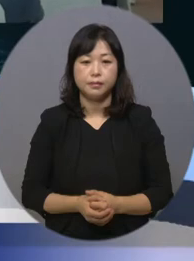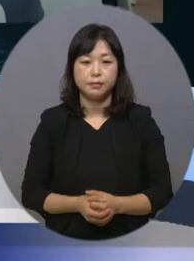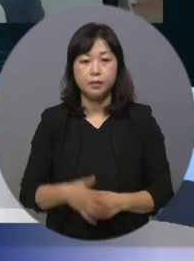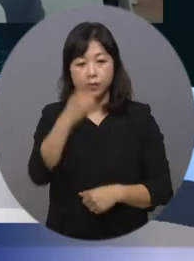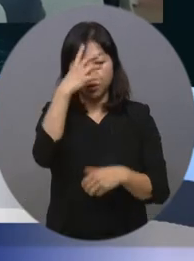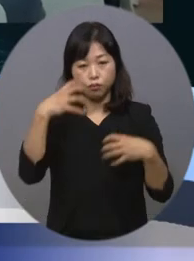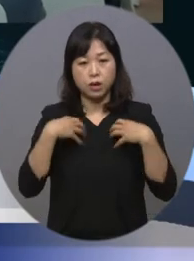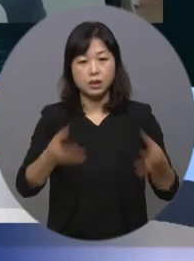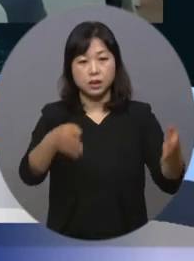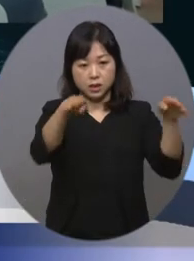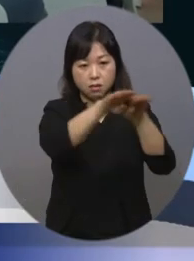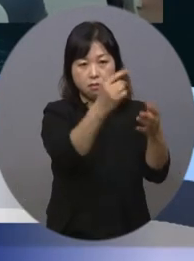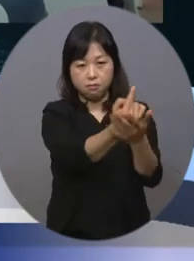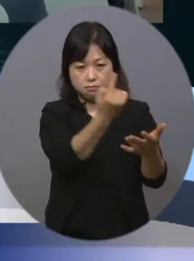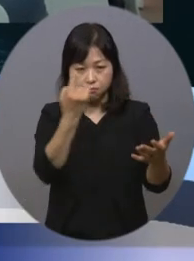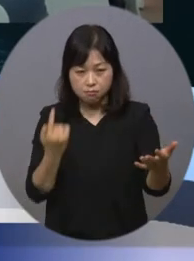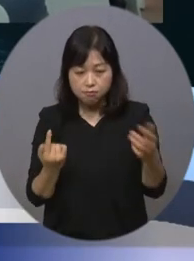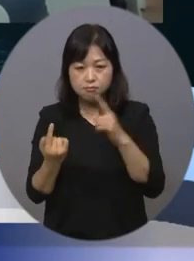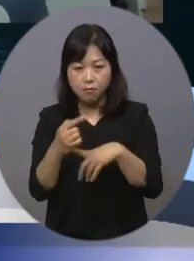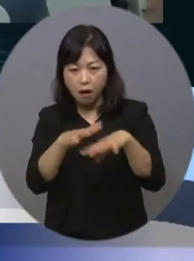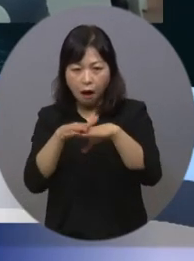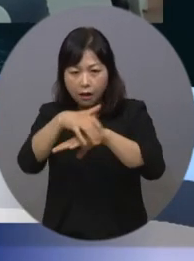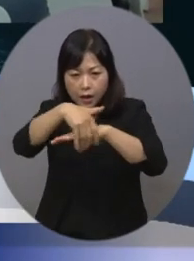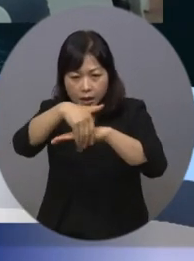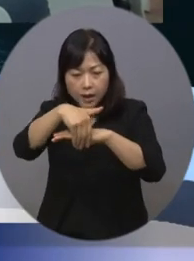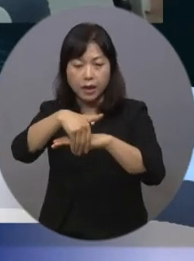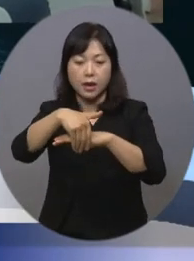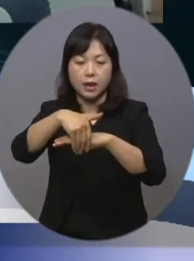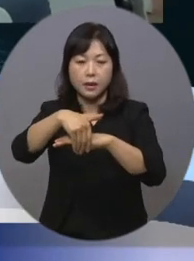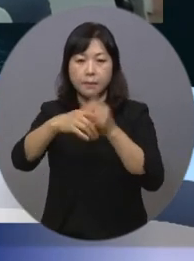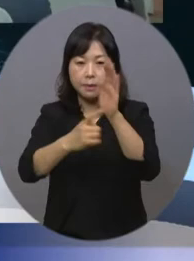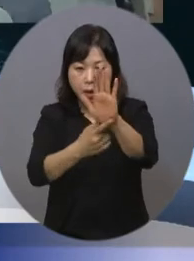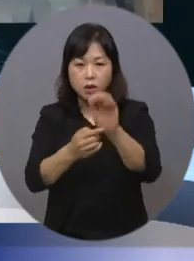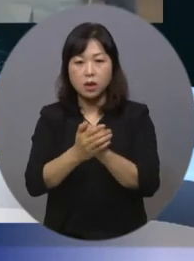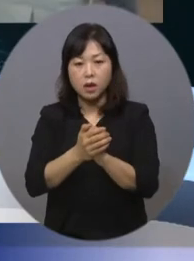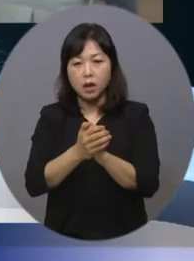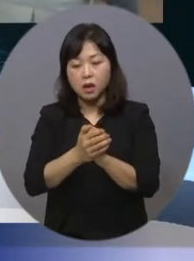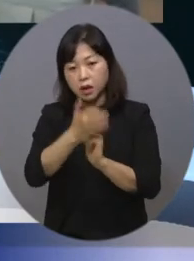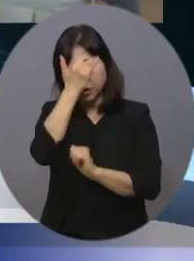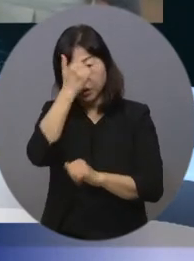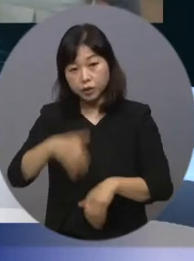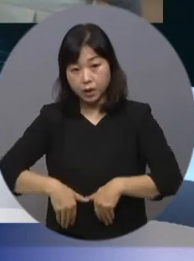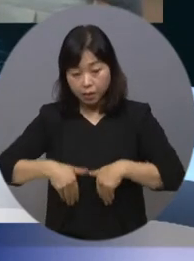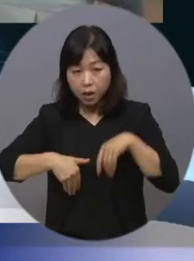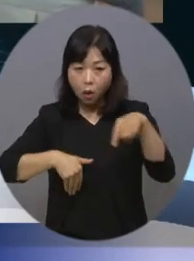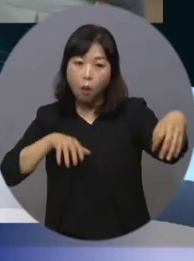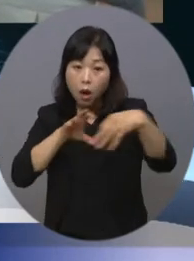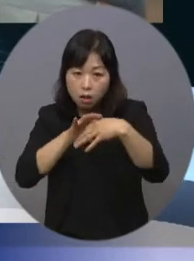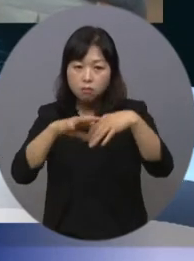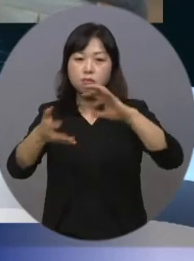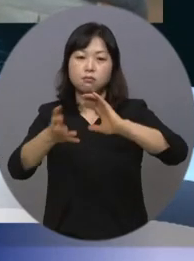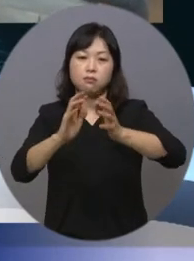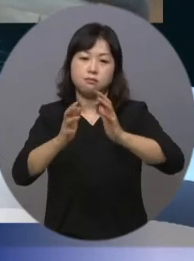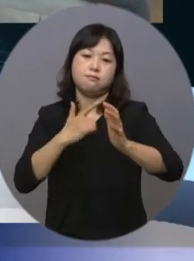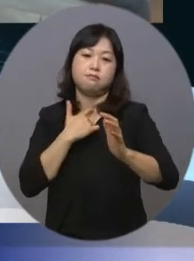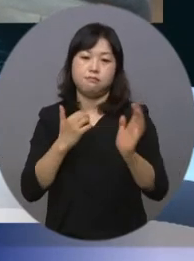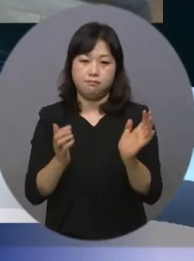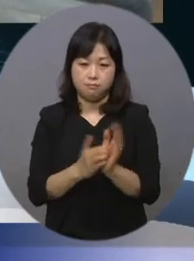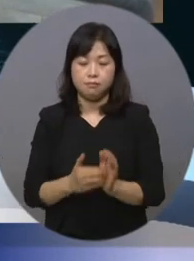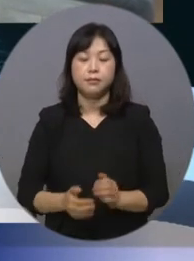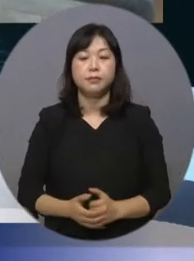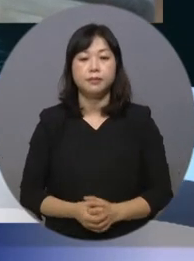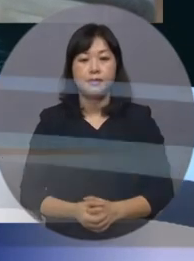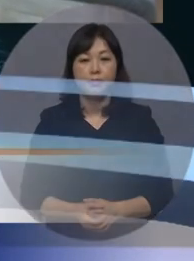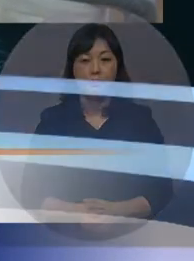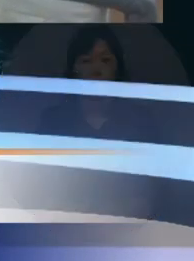정부가 탈시설 로드맵 방안을 내놓자 충청남도에서도 이에 대해 논의하는 시간을 마련했습니다. 보도에 조은빈